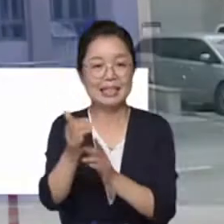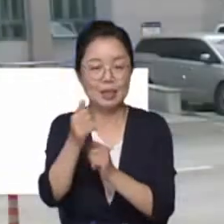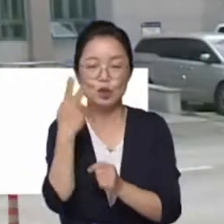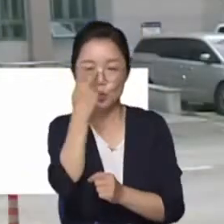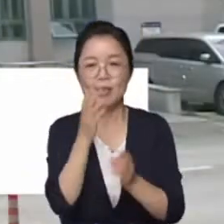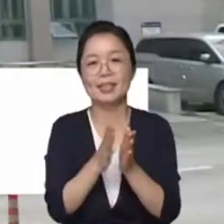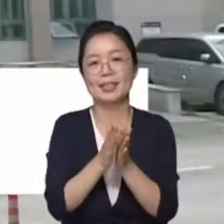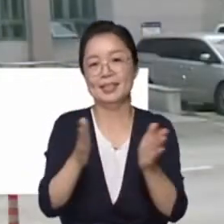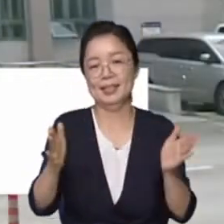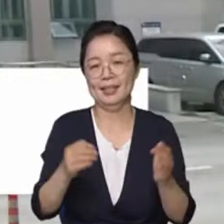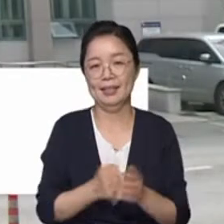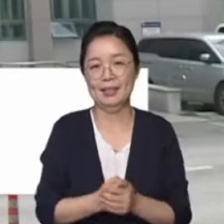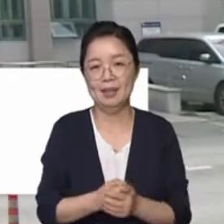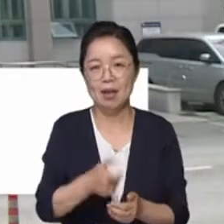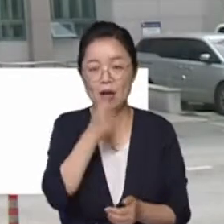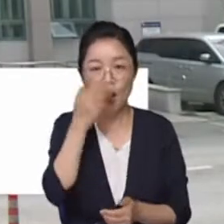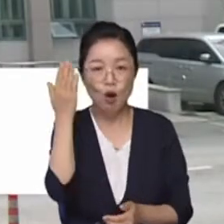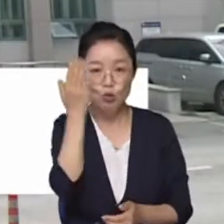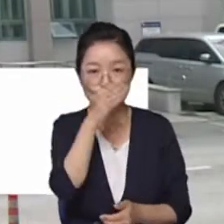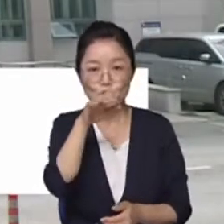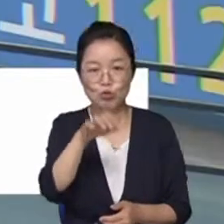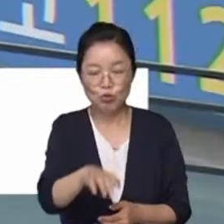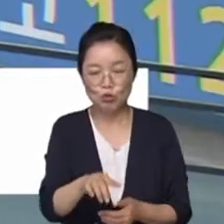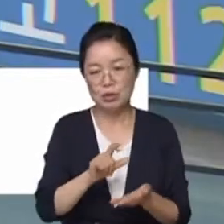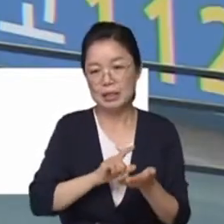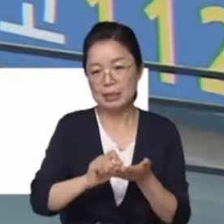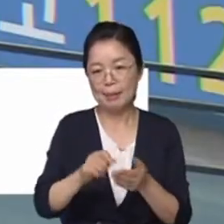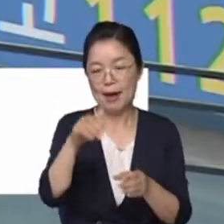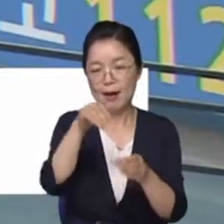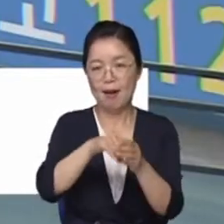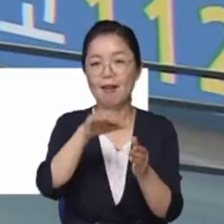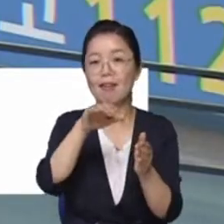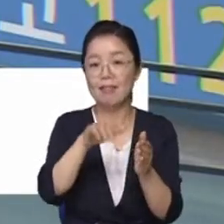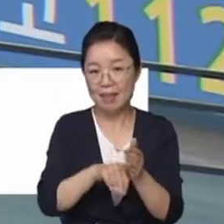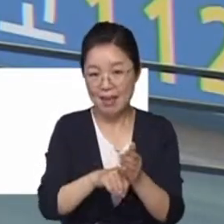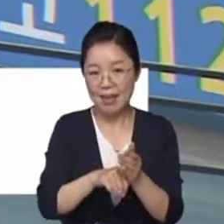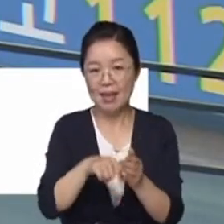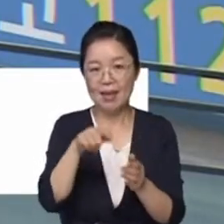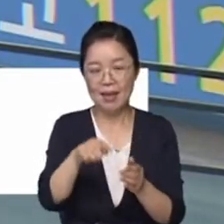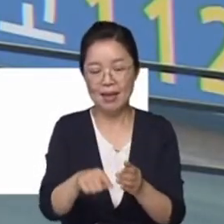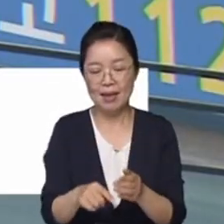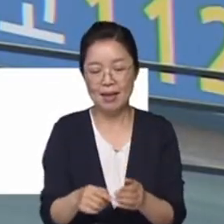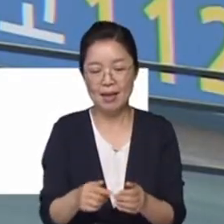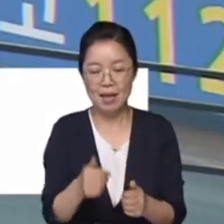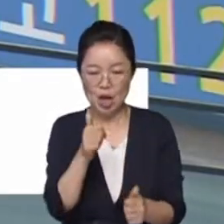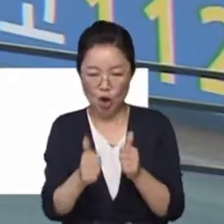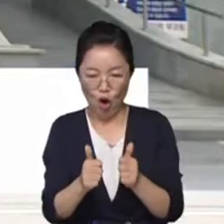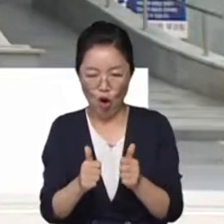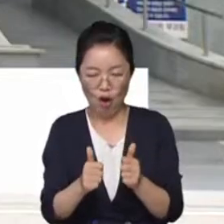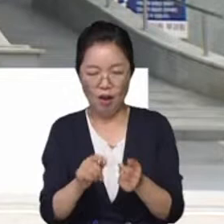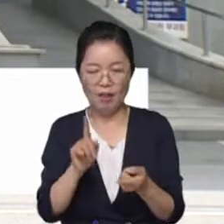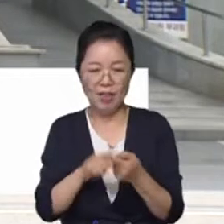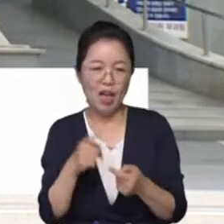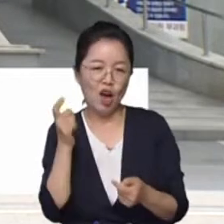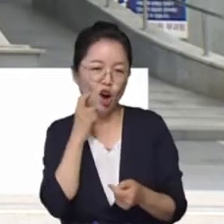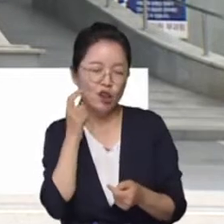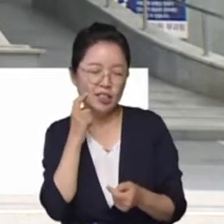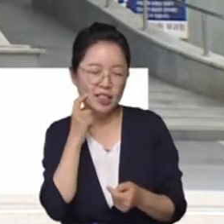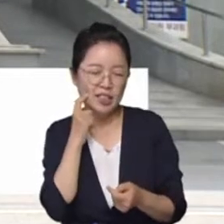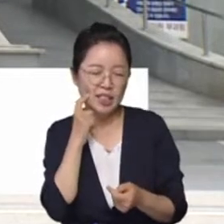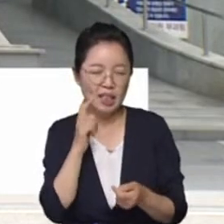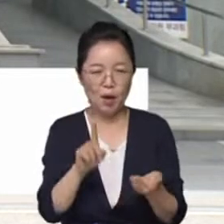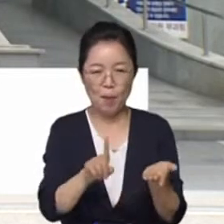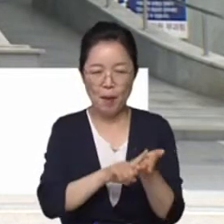착수했습니다. 여수경찰서는 6.1 지방선거 당시 민주당 여수시장 1차 경선 결과를 왜곡해 카드뉴스를